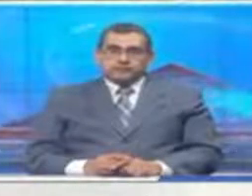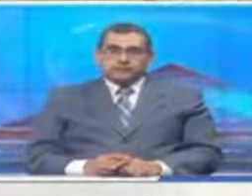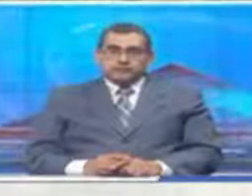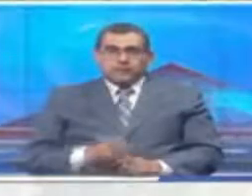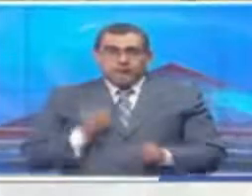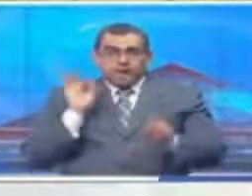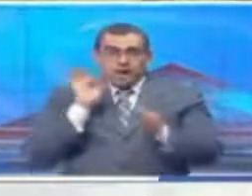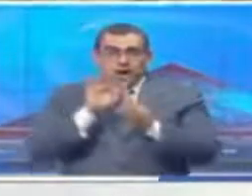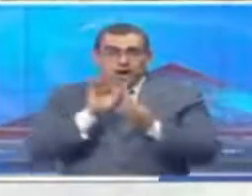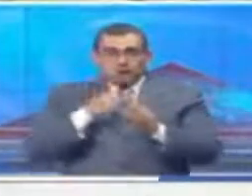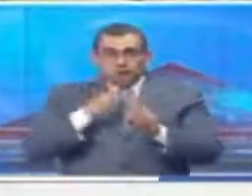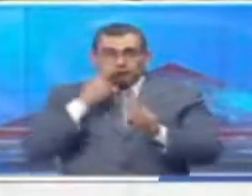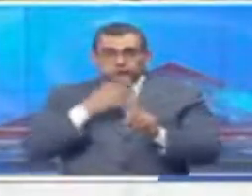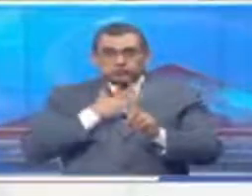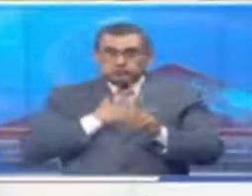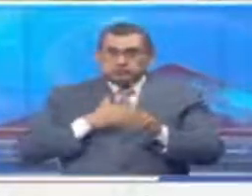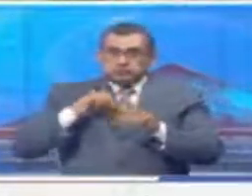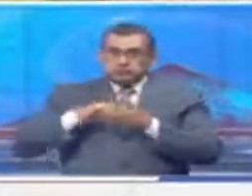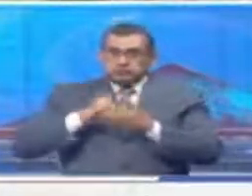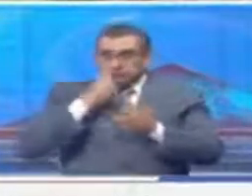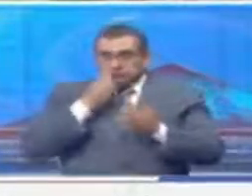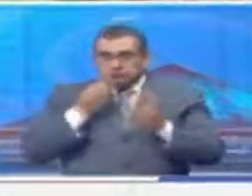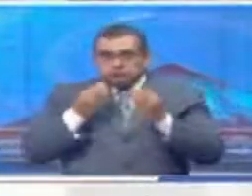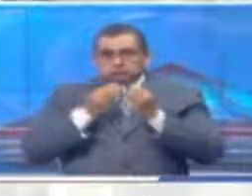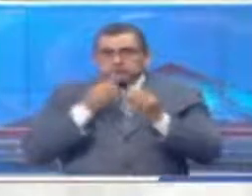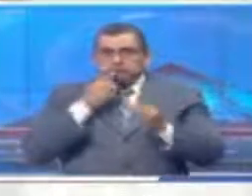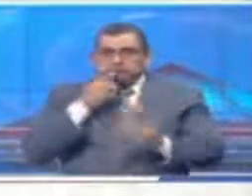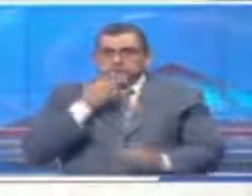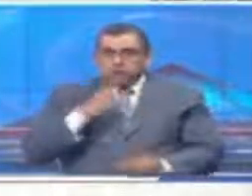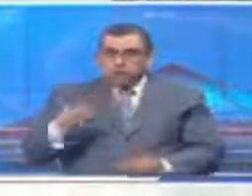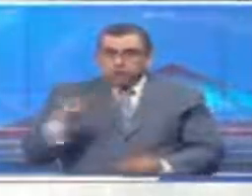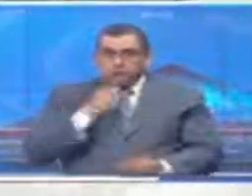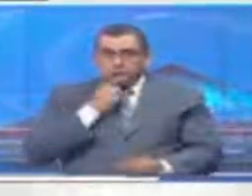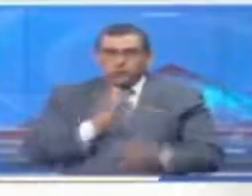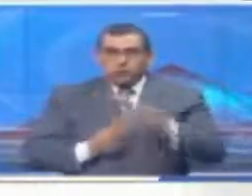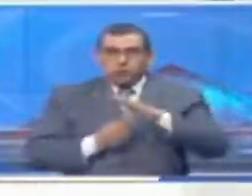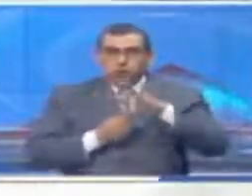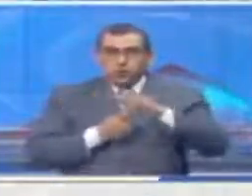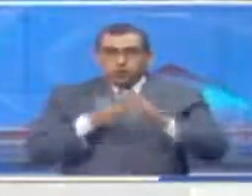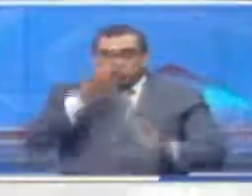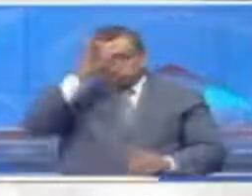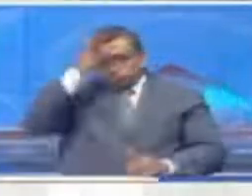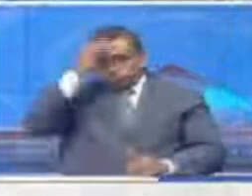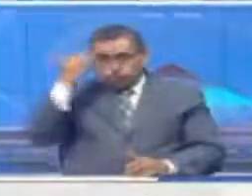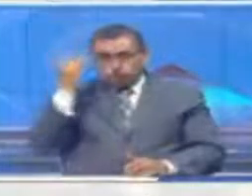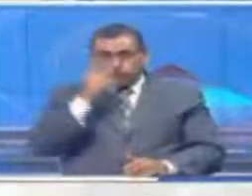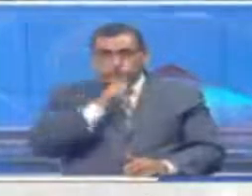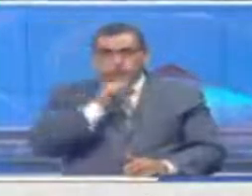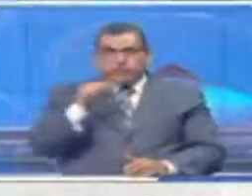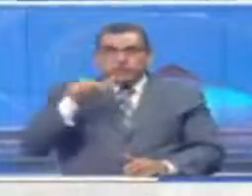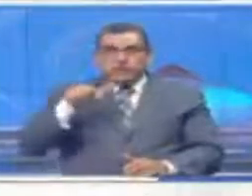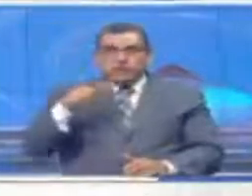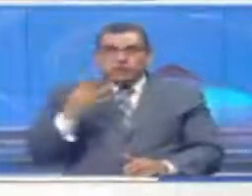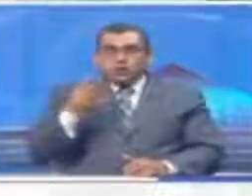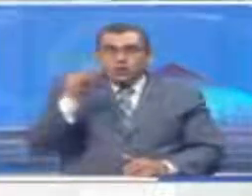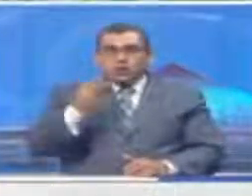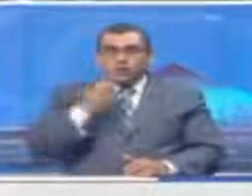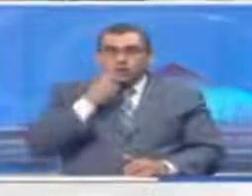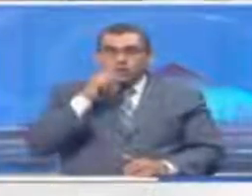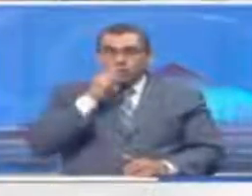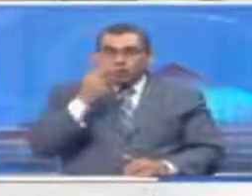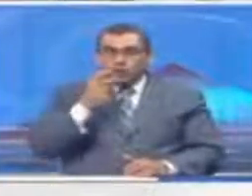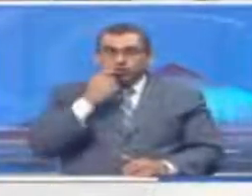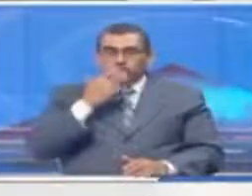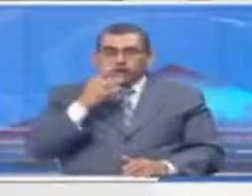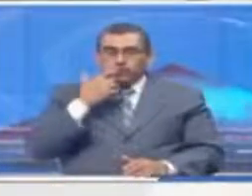بهدف ترسيخ روح الولاء والانتماء لدى الشباب، استقبلت أكاديمية الشرطة 146 شاباً وفتاة